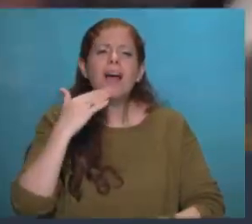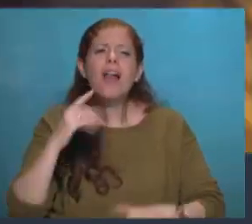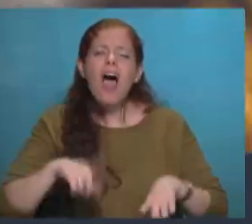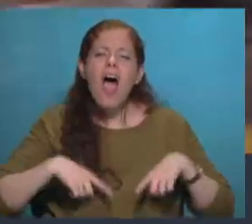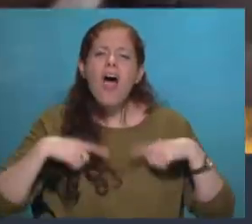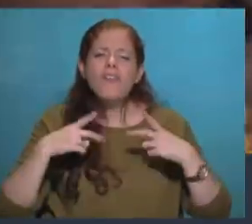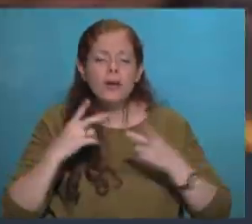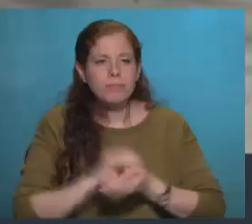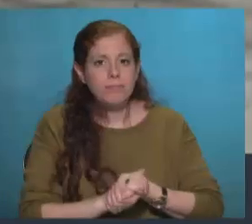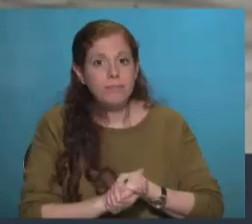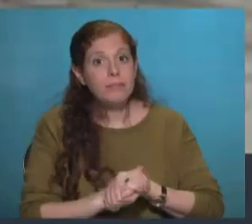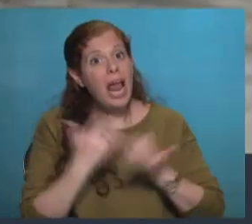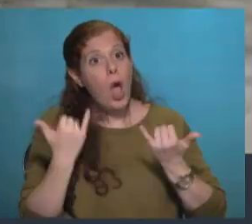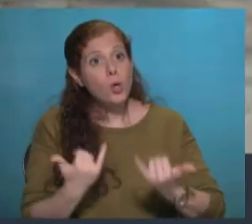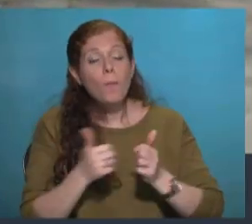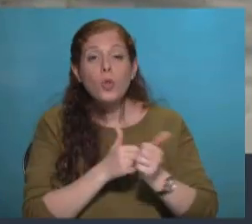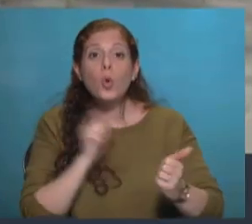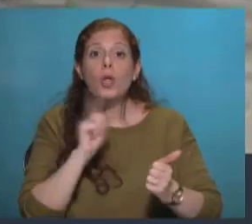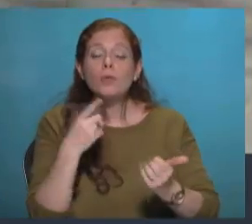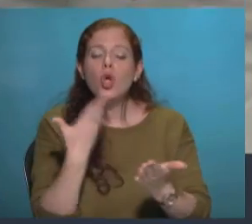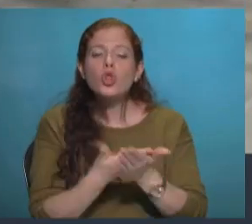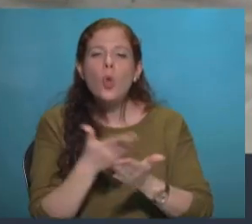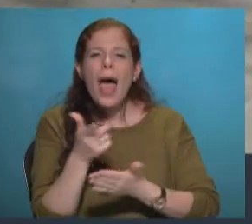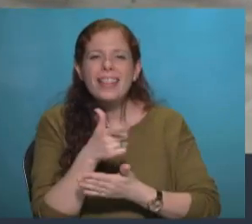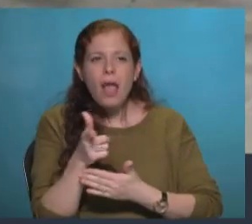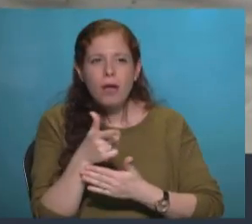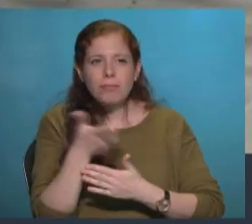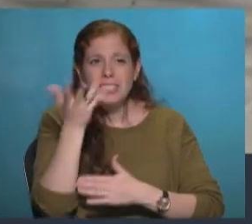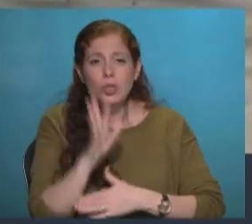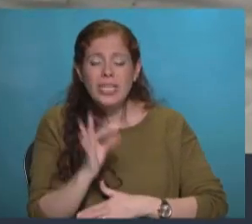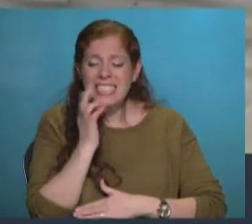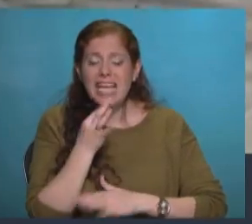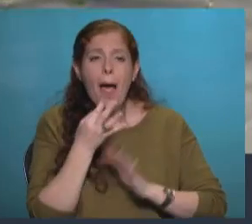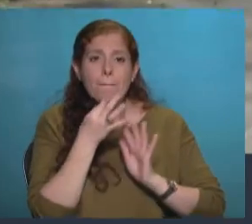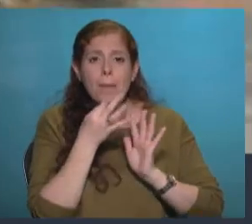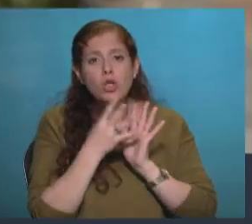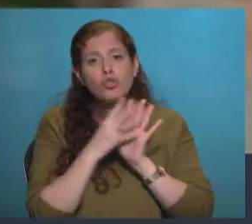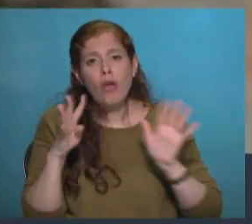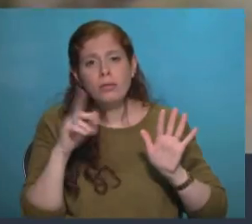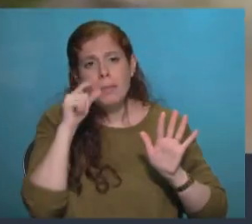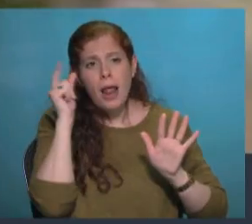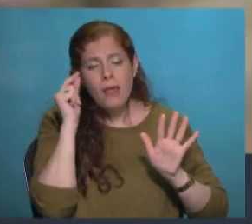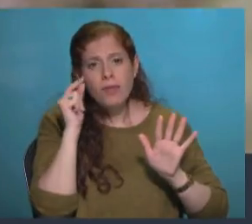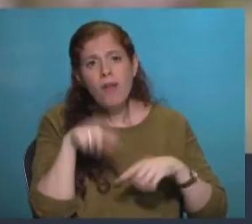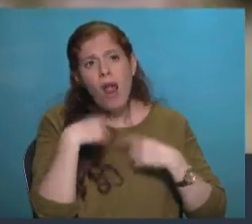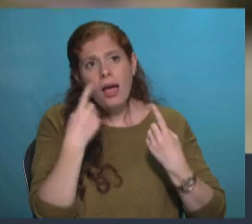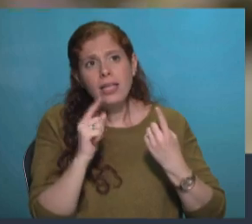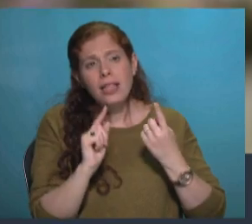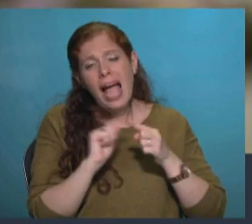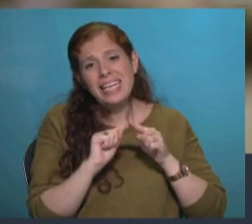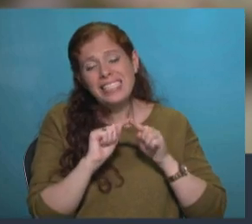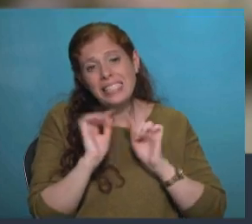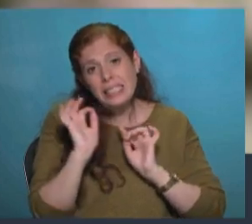אלא שהיום מגיע תורה של מי שתועדה בסרטון, צעירה בת 19 מתל אביב, למסור את גרסתה לאירוע,